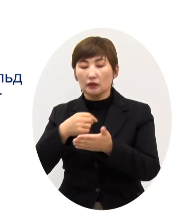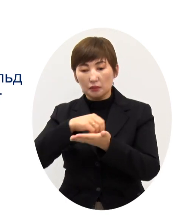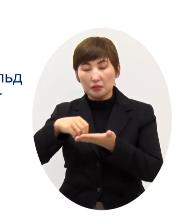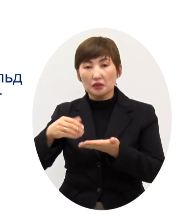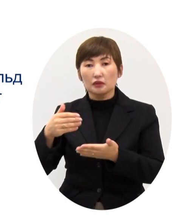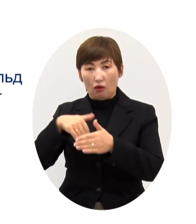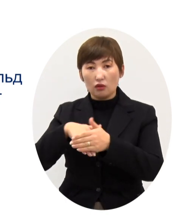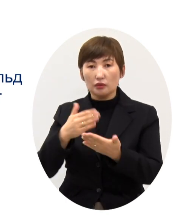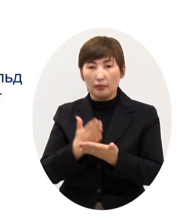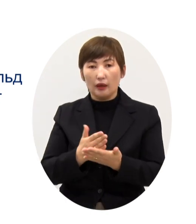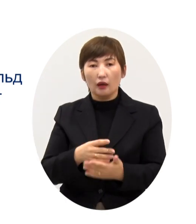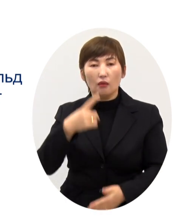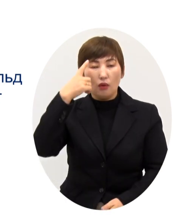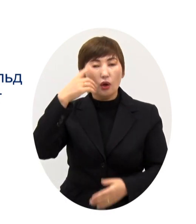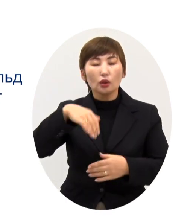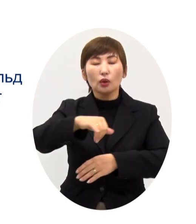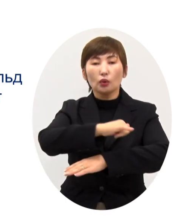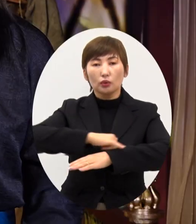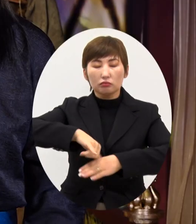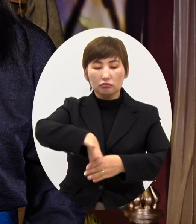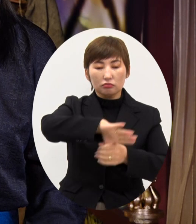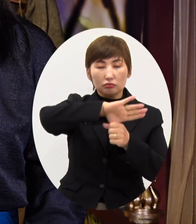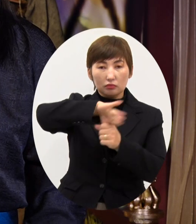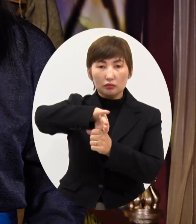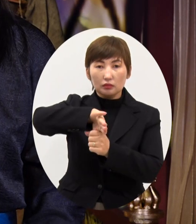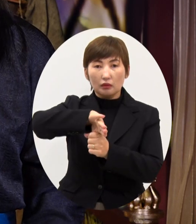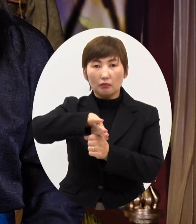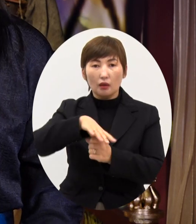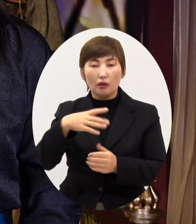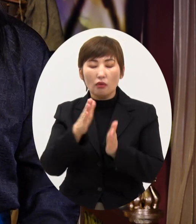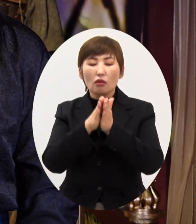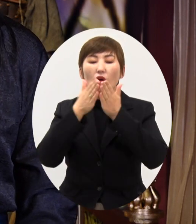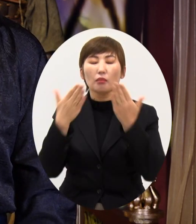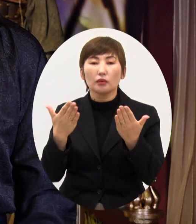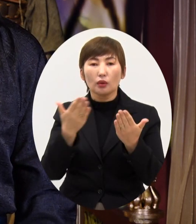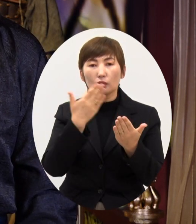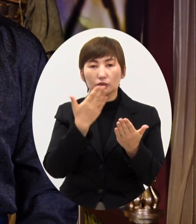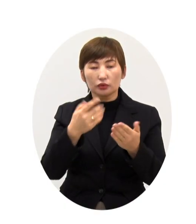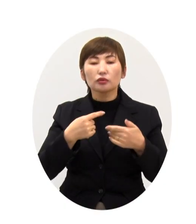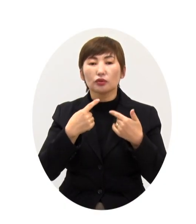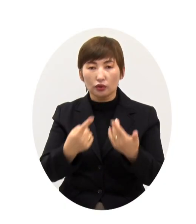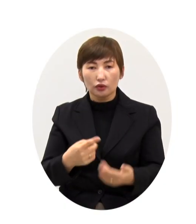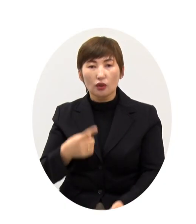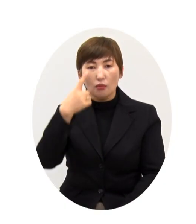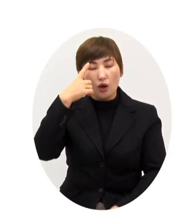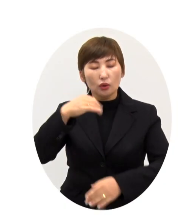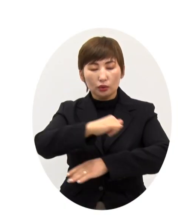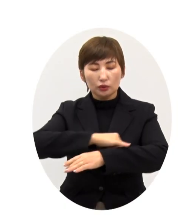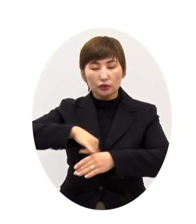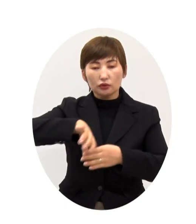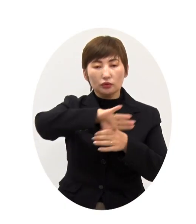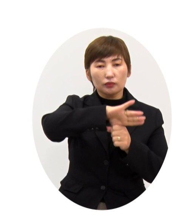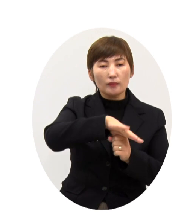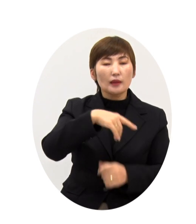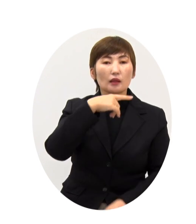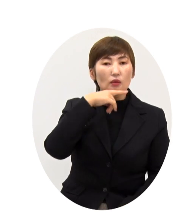байдаг. Төрийн талбайны бэлэглэлийн тухай мөн сурахчгийн хуудаснаас уншиж өгье. Төрийн талбай